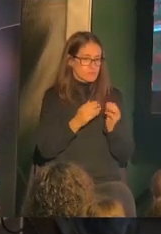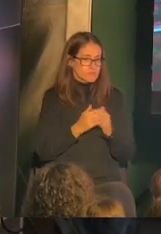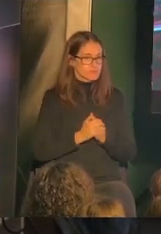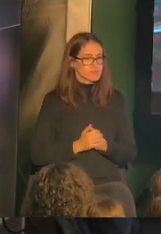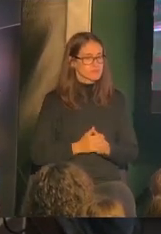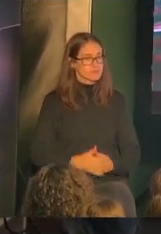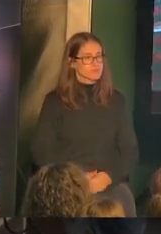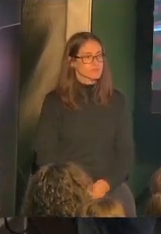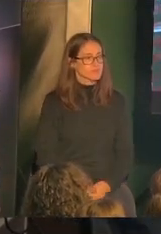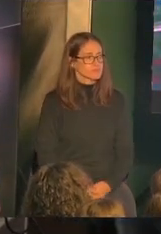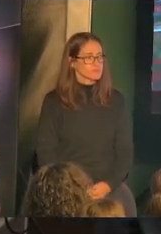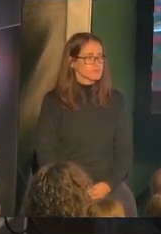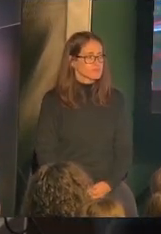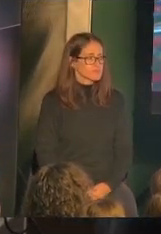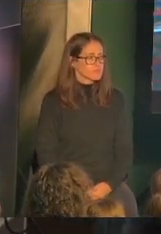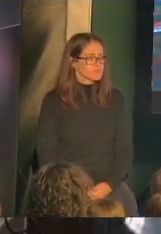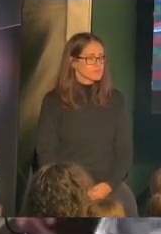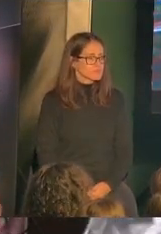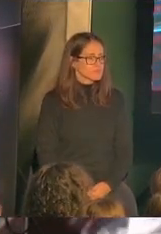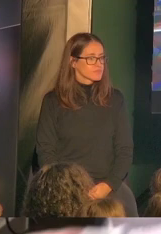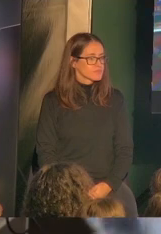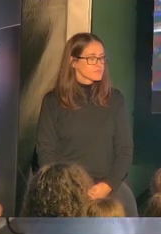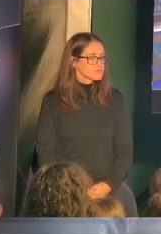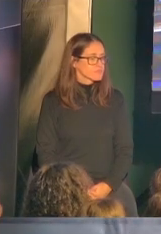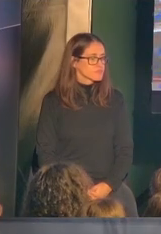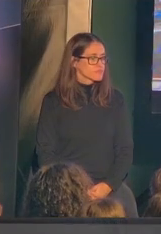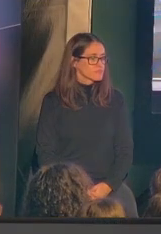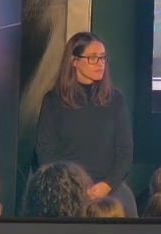ho podeu provar tot. Ja provarem la màniga.